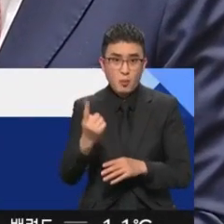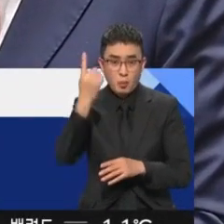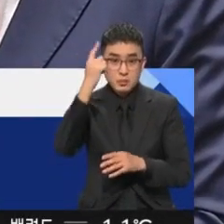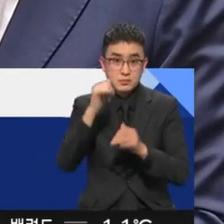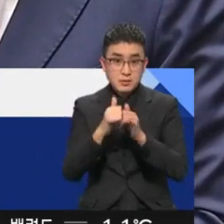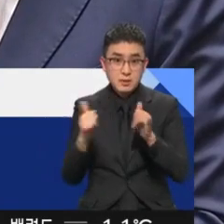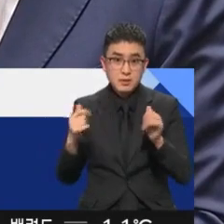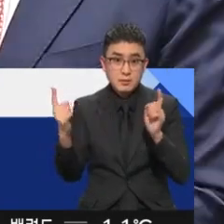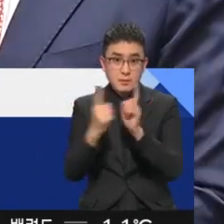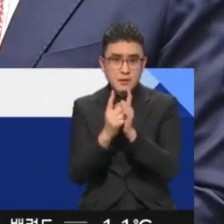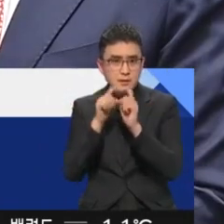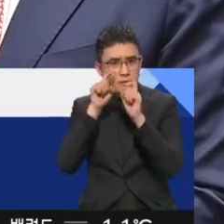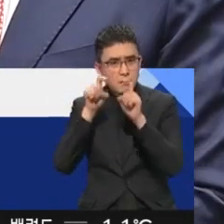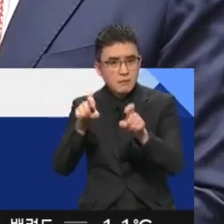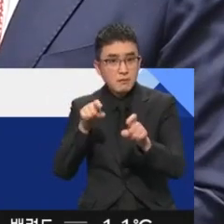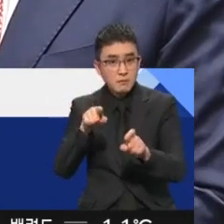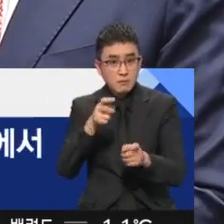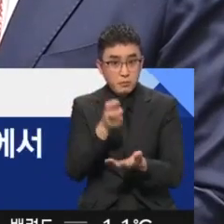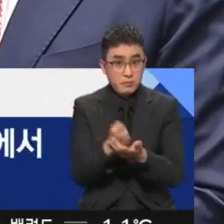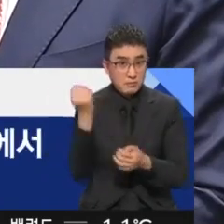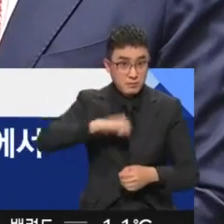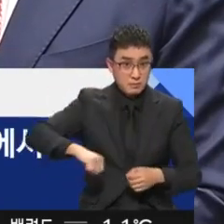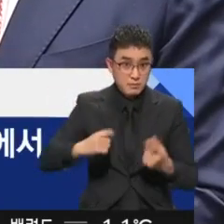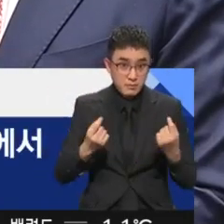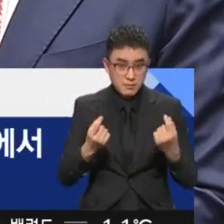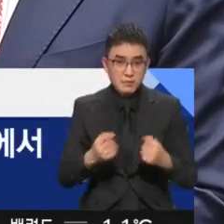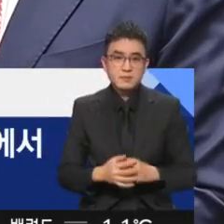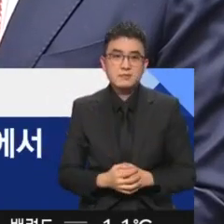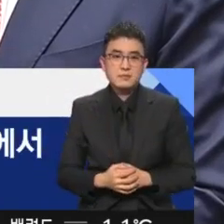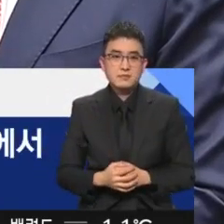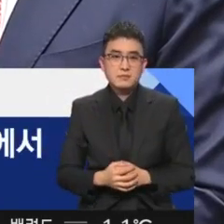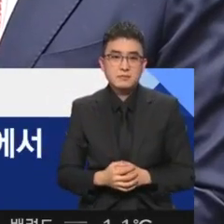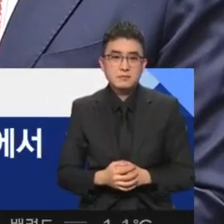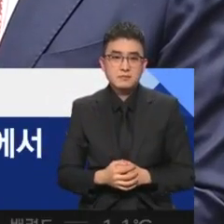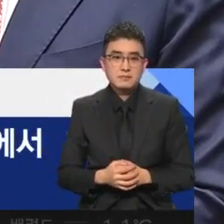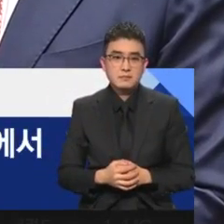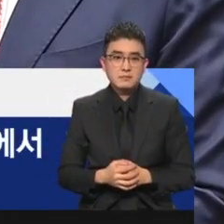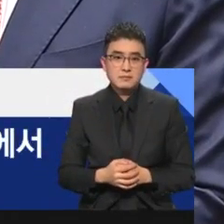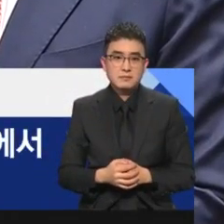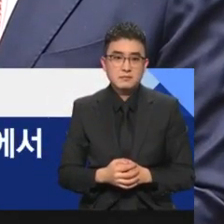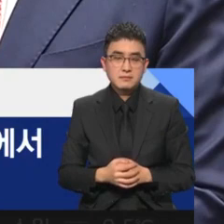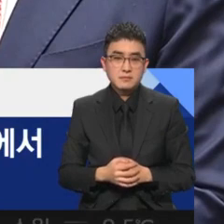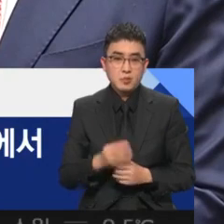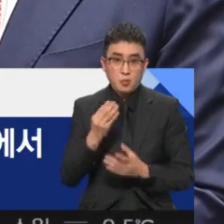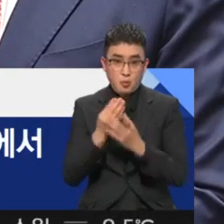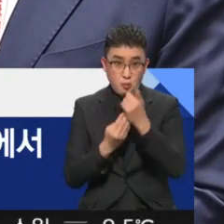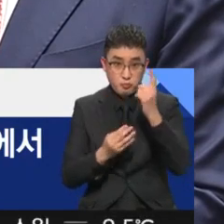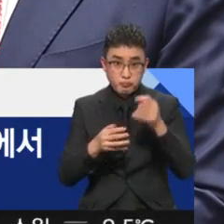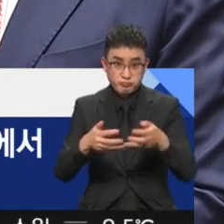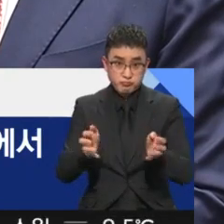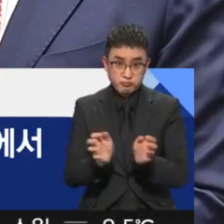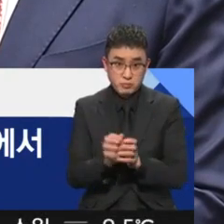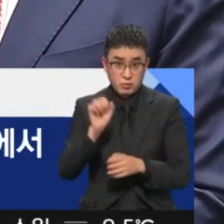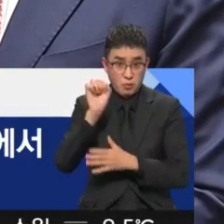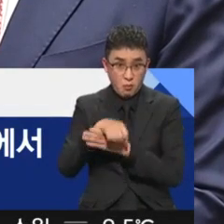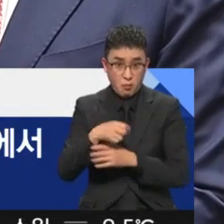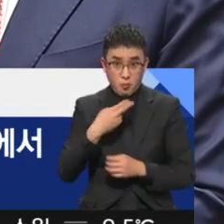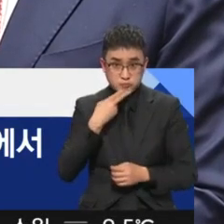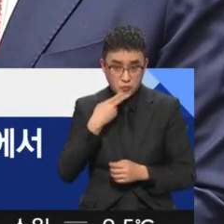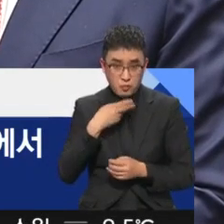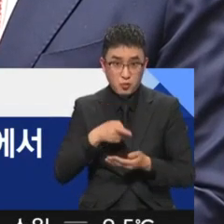남북교류협력법 위반이지 않겠습니까? 적법한 그 통일부의 승인이라든지 신고라든지 이런 걸 거치지 않은 상태에서 행위를 했다면